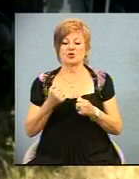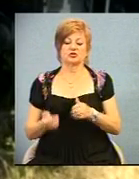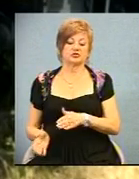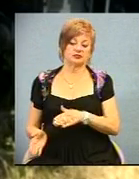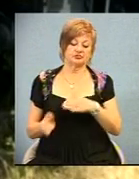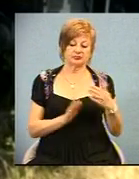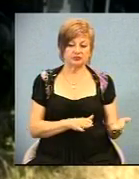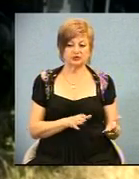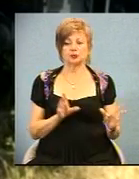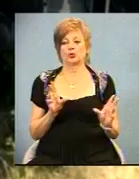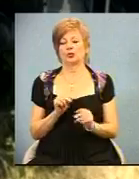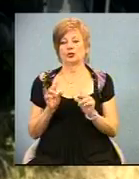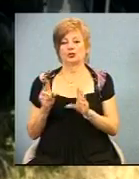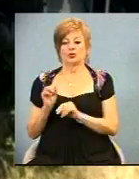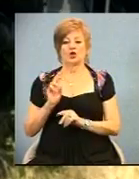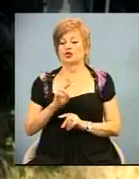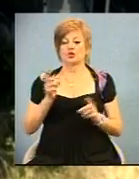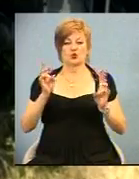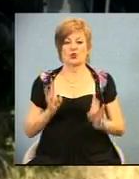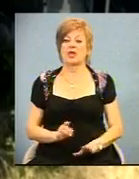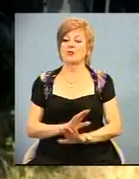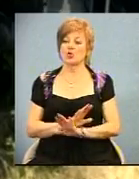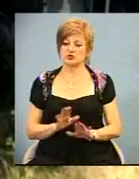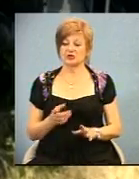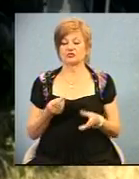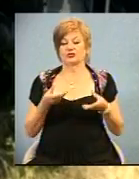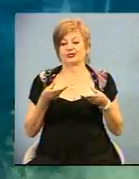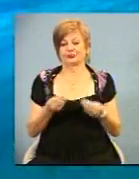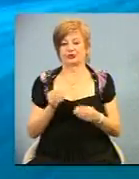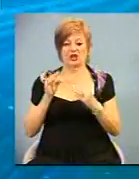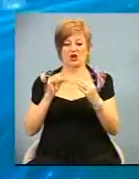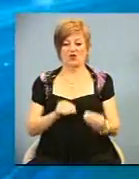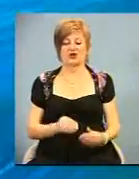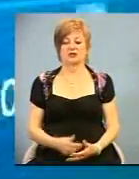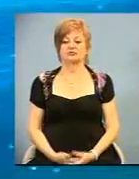на узбіччя. На щастя, ніхто з людей не постраждав. Пом'яло тільки легковик.